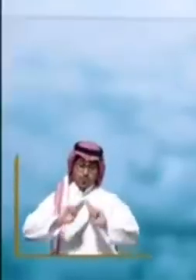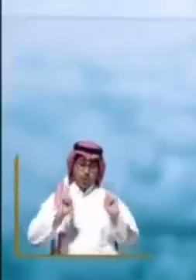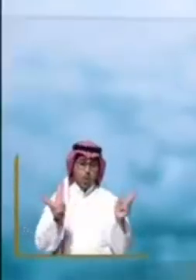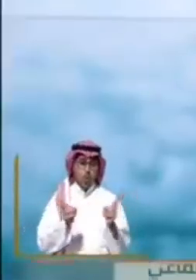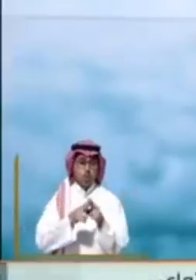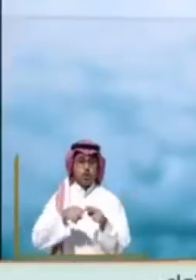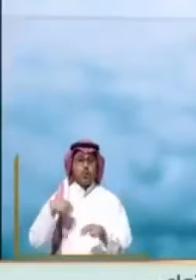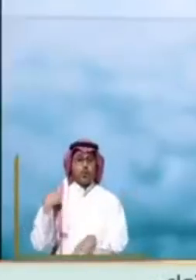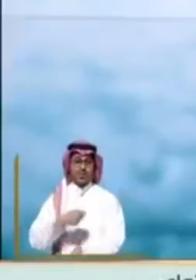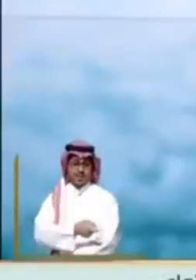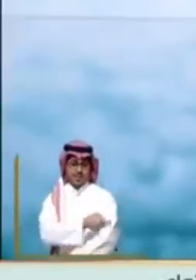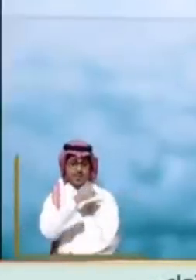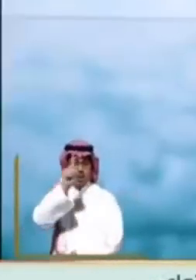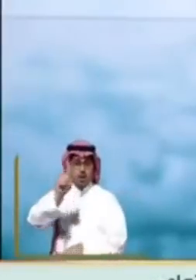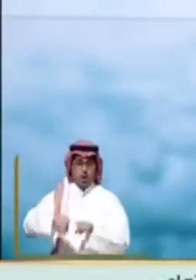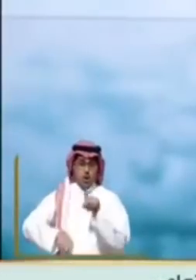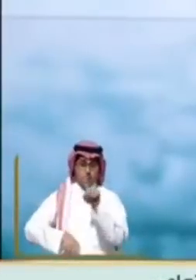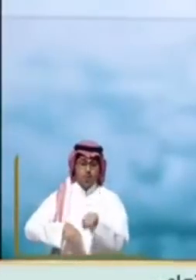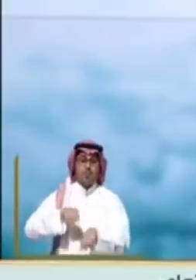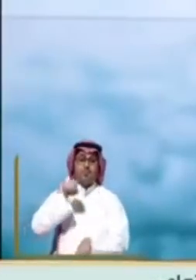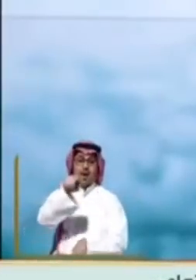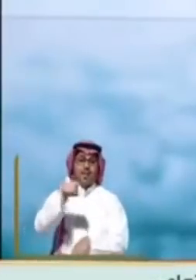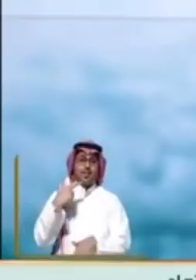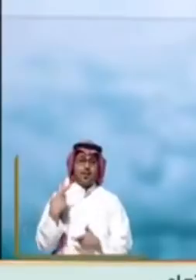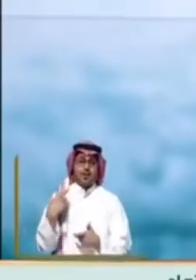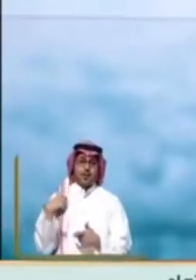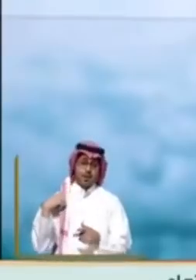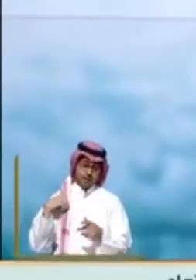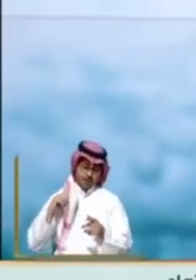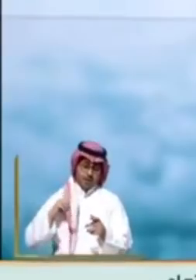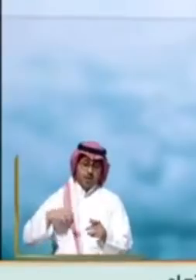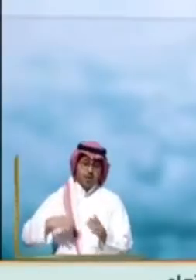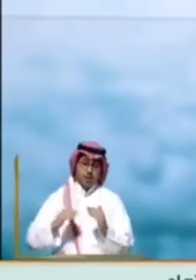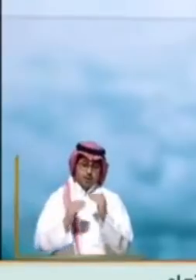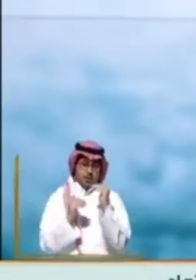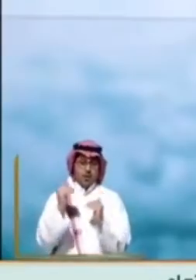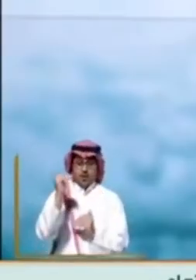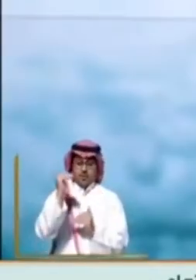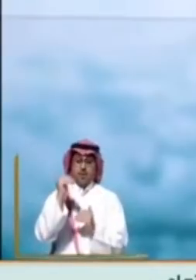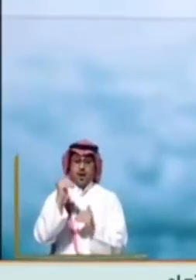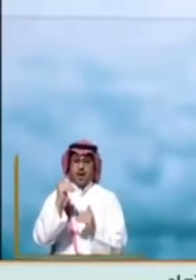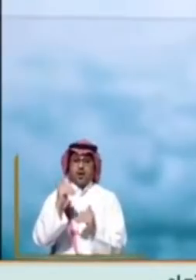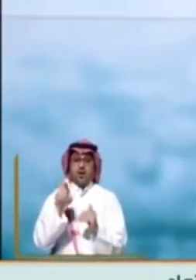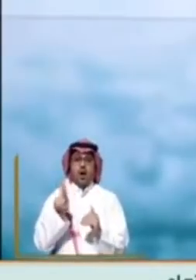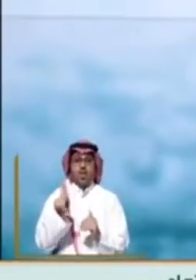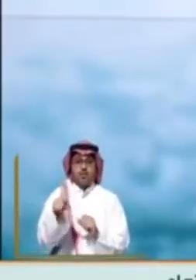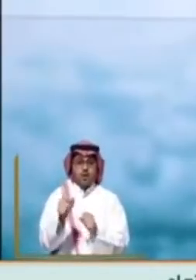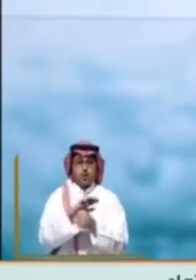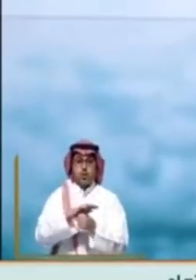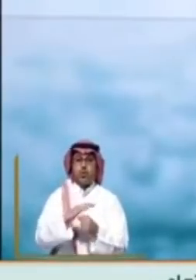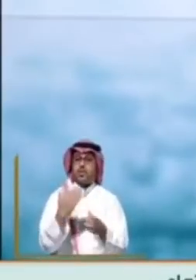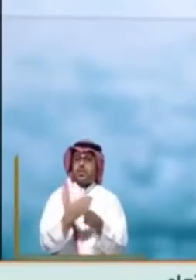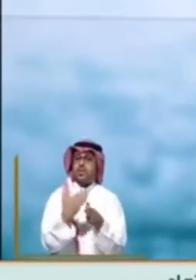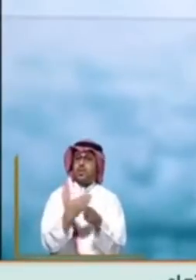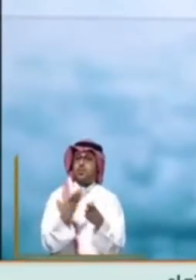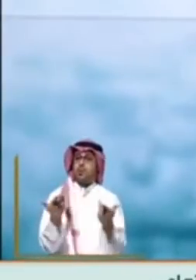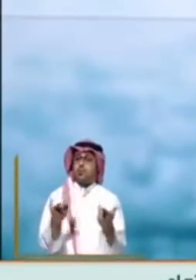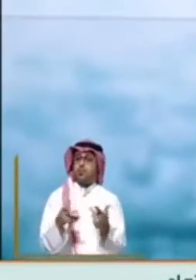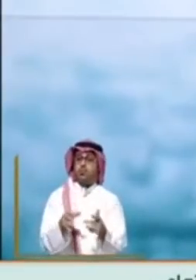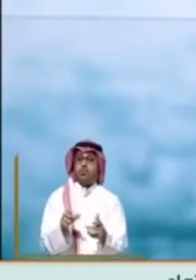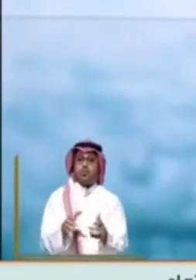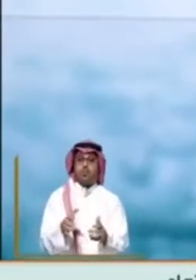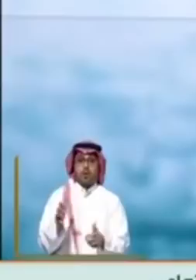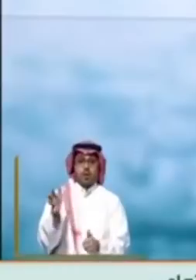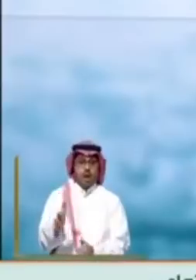وفي المؤتمر الصحفي اليومي لوزارة الصحة عزا ارتفاع حالات الإصابة بفيروس كورونا لدى